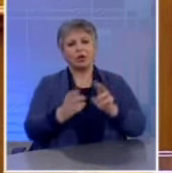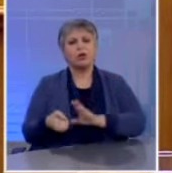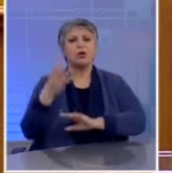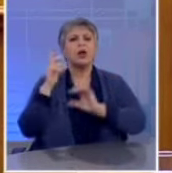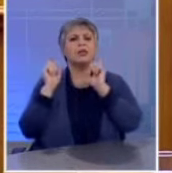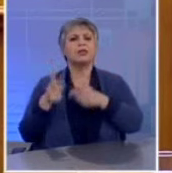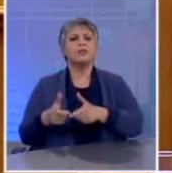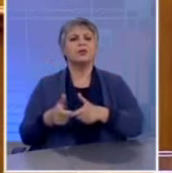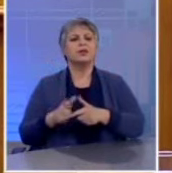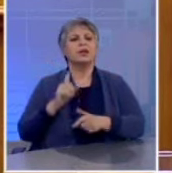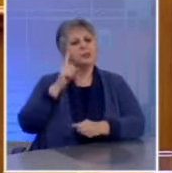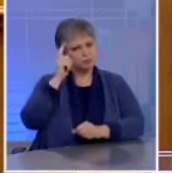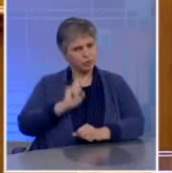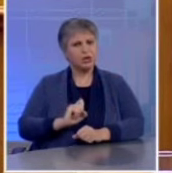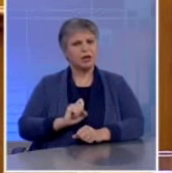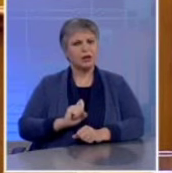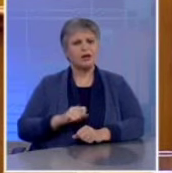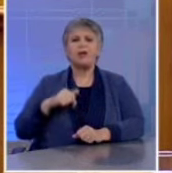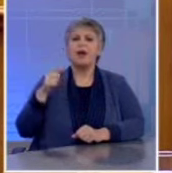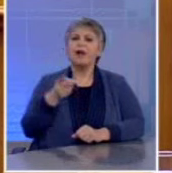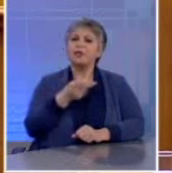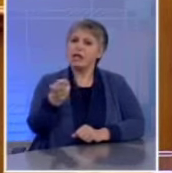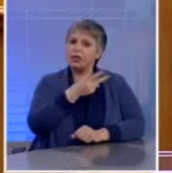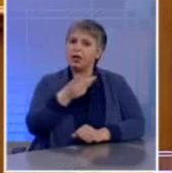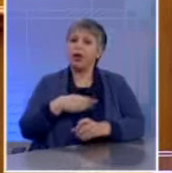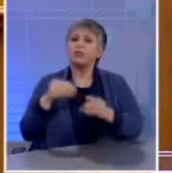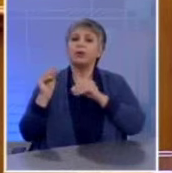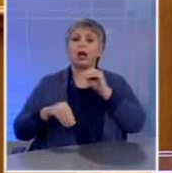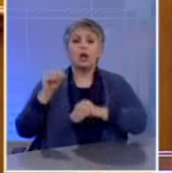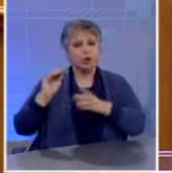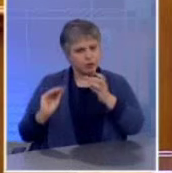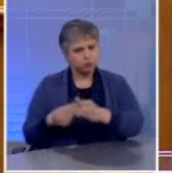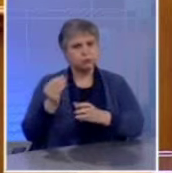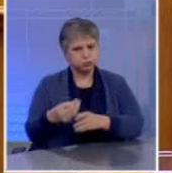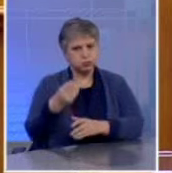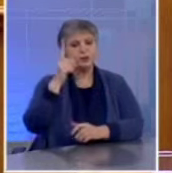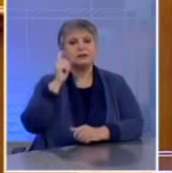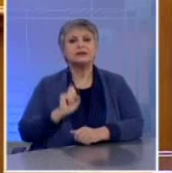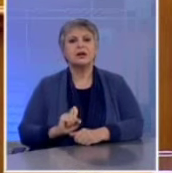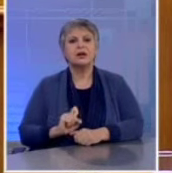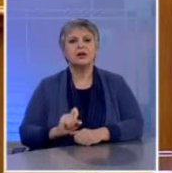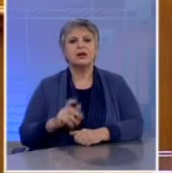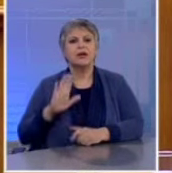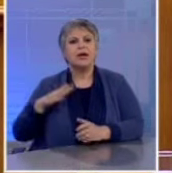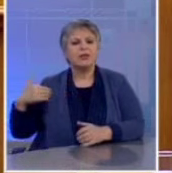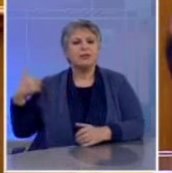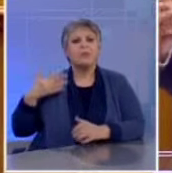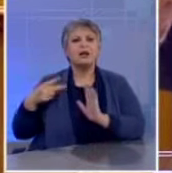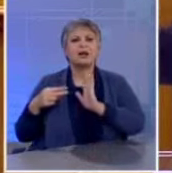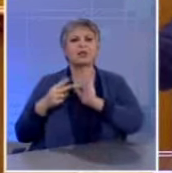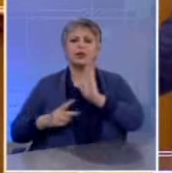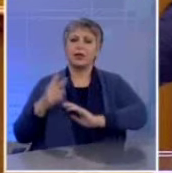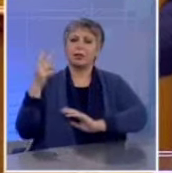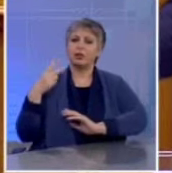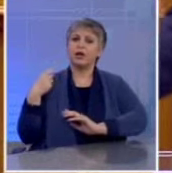αυτόν τον τόπο ΕΣΑΗ θα αναπαράγεται ο δικοματισμός όπως τον γνωρίσαμε ως το 2012? Ότι οι ΕΣΑΗ θα